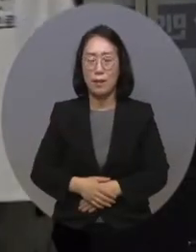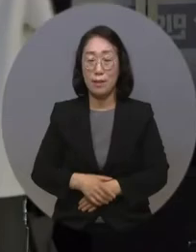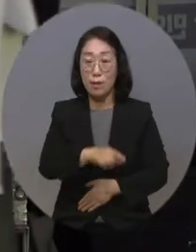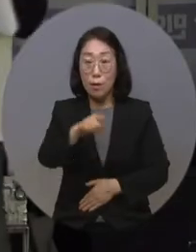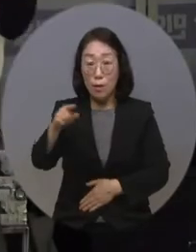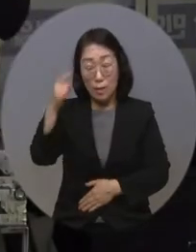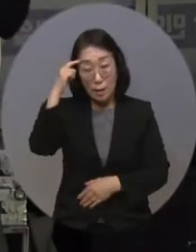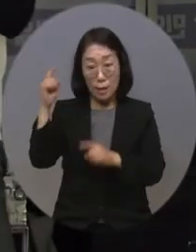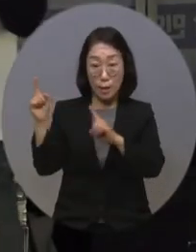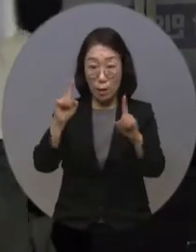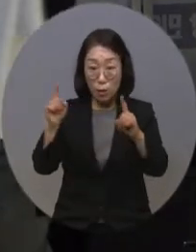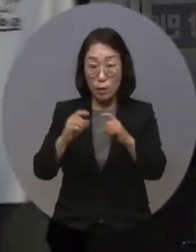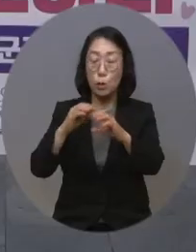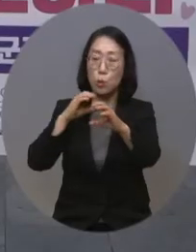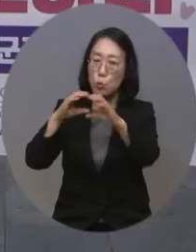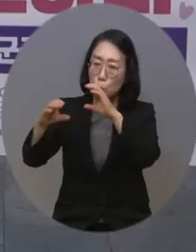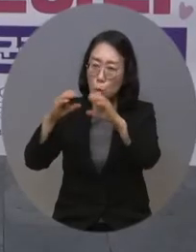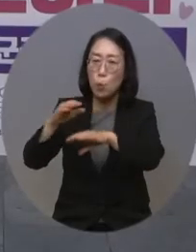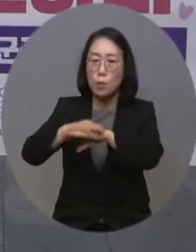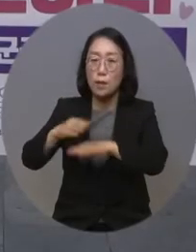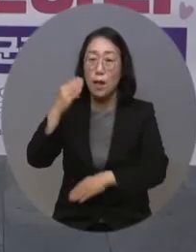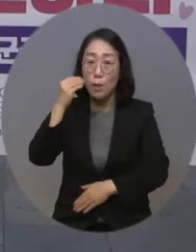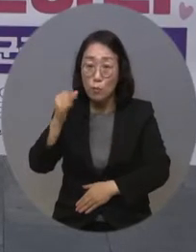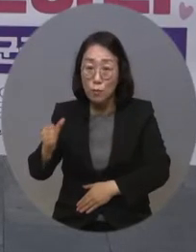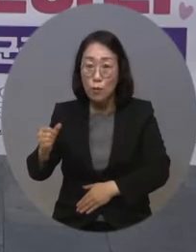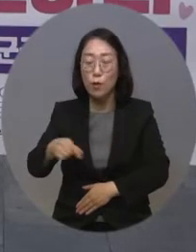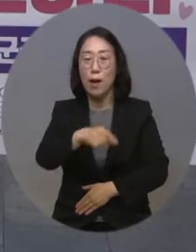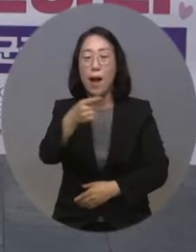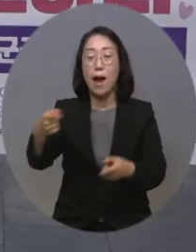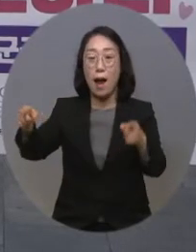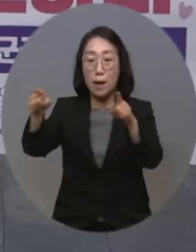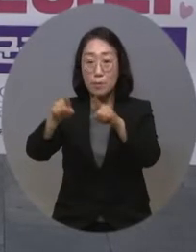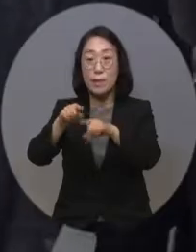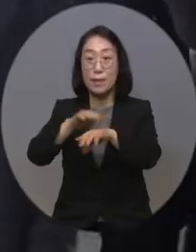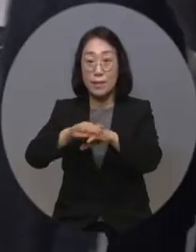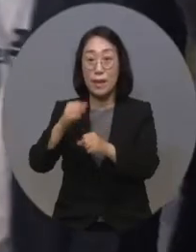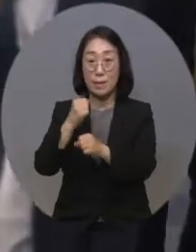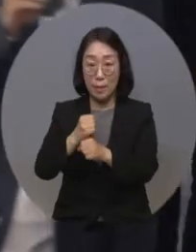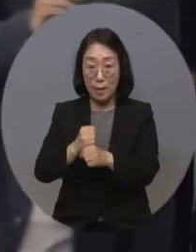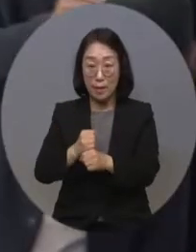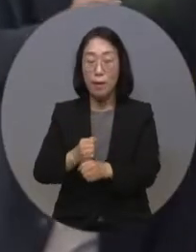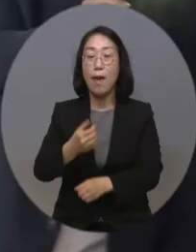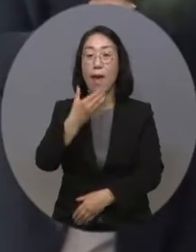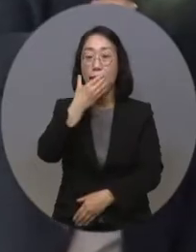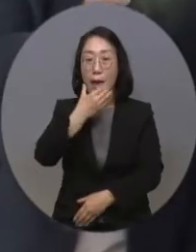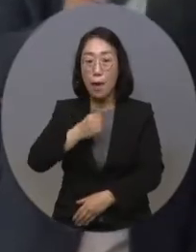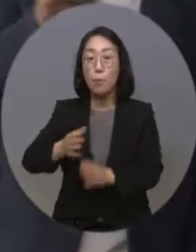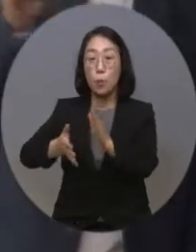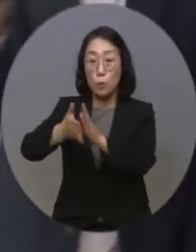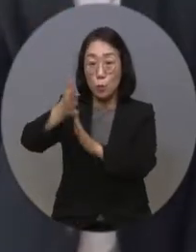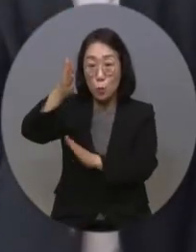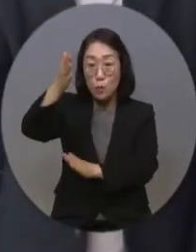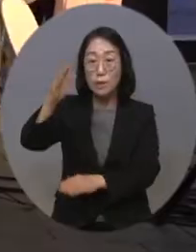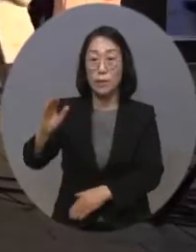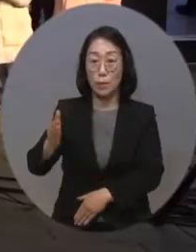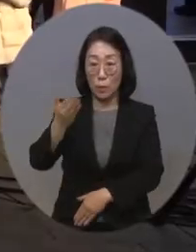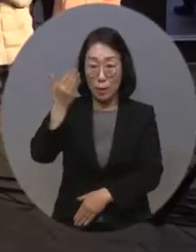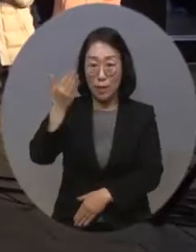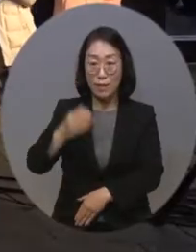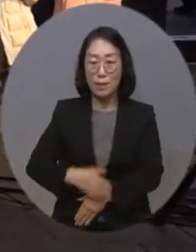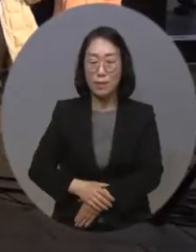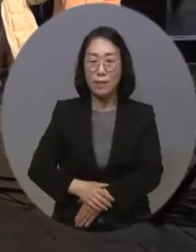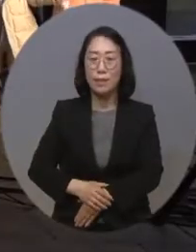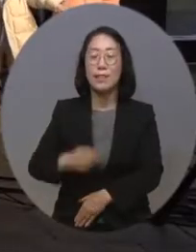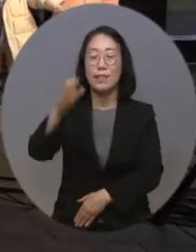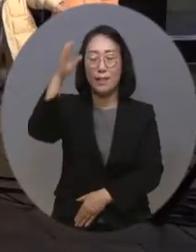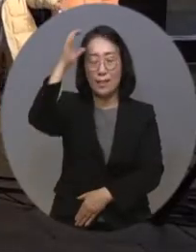깨어있듯 소통하는 의정부, 시민들과 함께 만들어가는 참 행복도시 의정부로 봄 소식을 전할 수